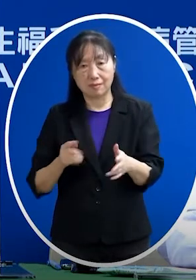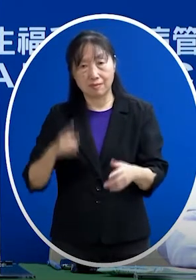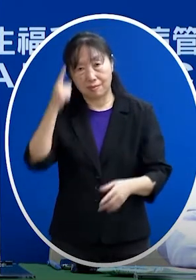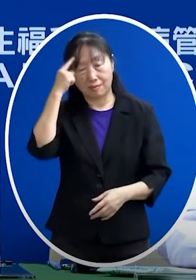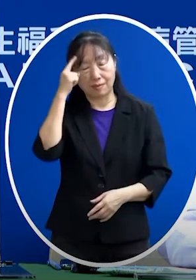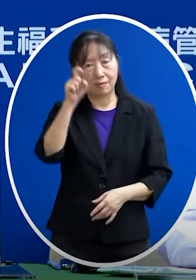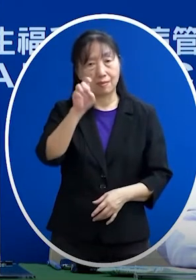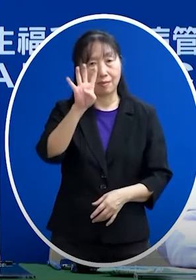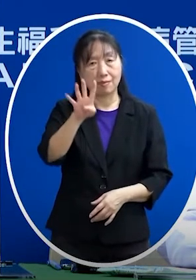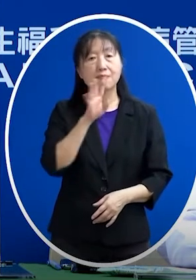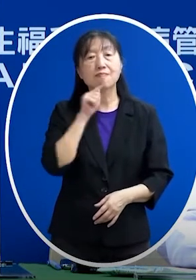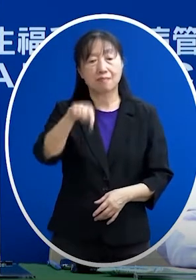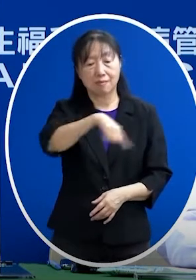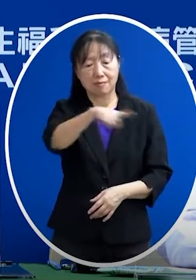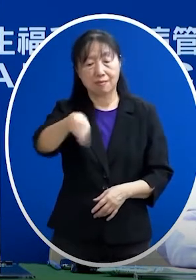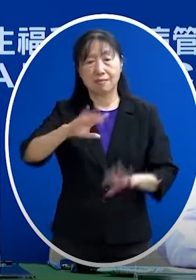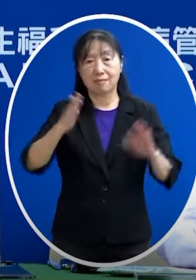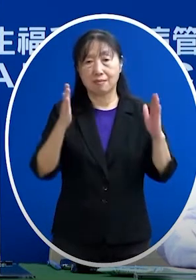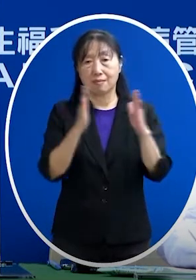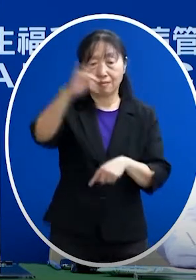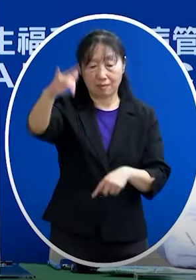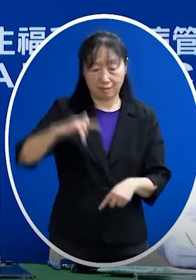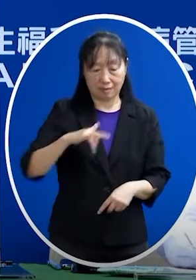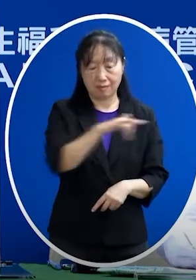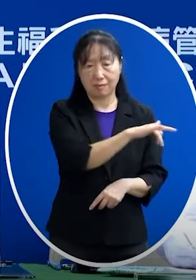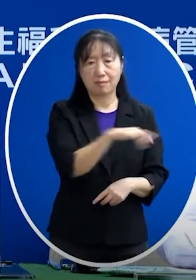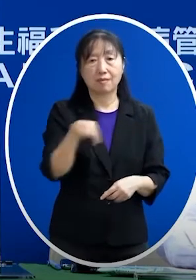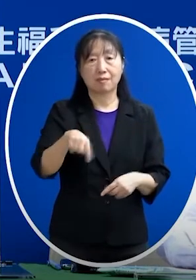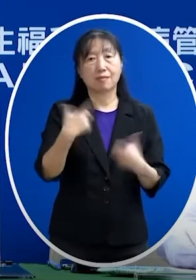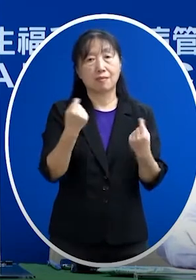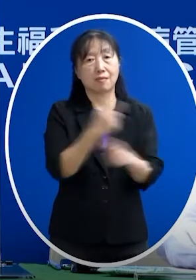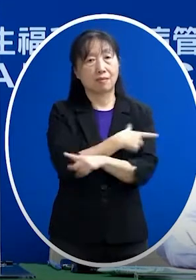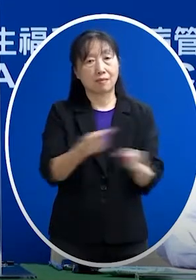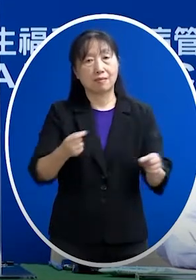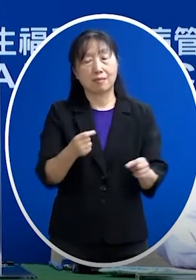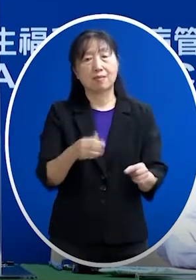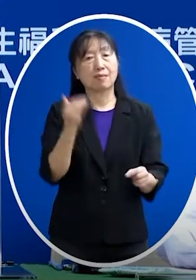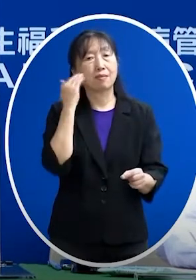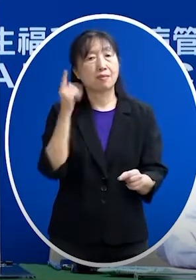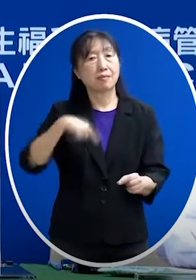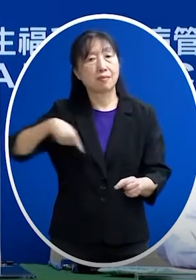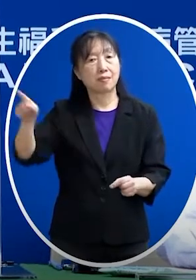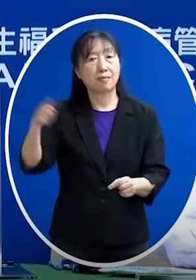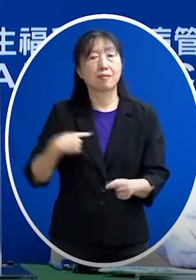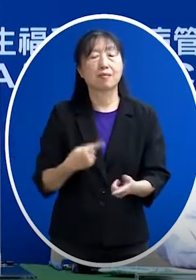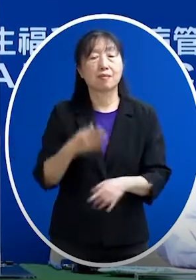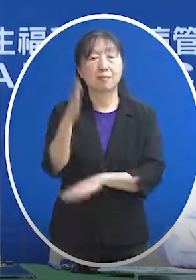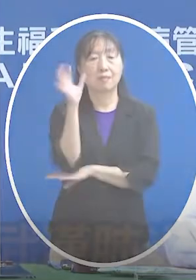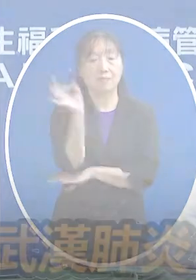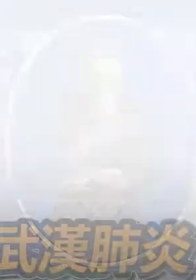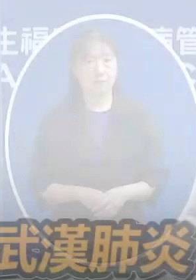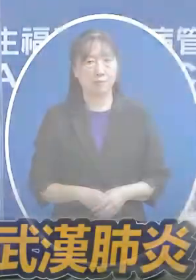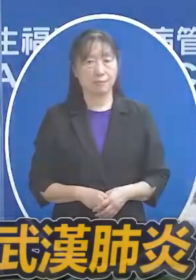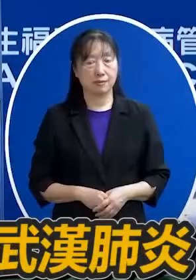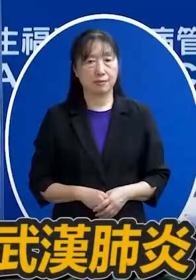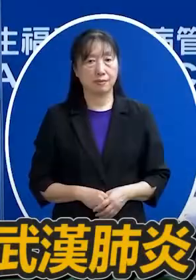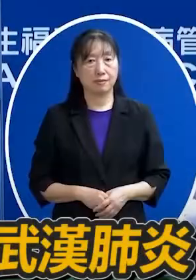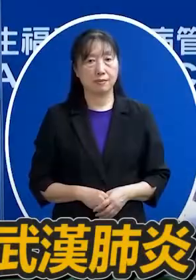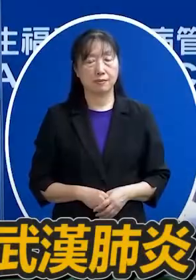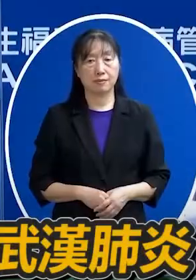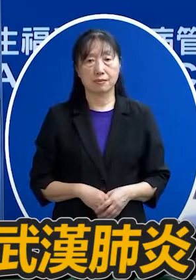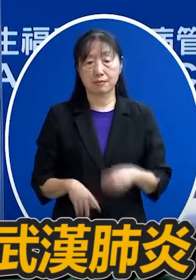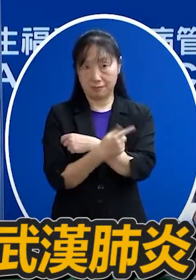挚上述这些国家含转机，那就一律公费入住集中检疫所14天。那